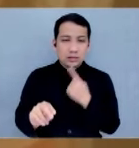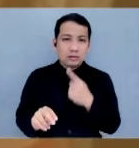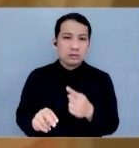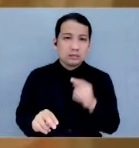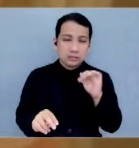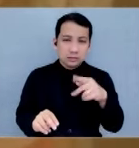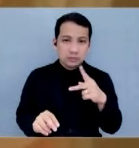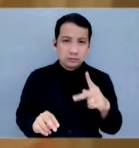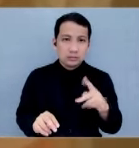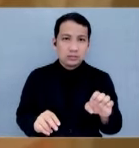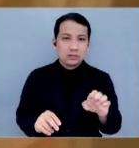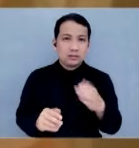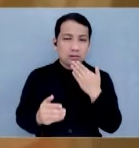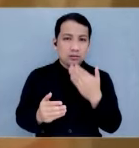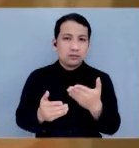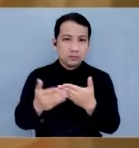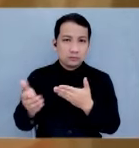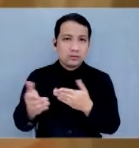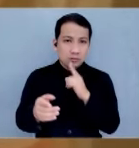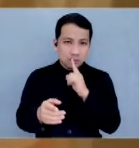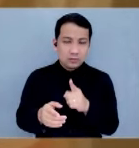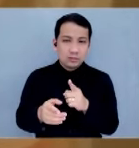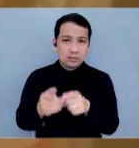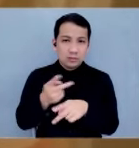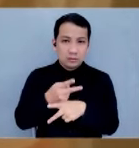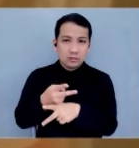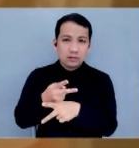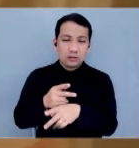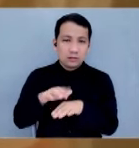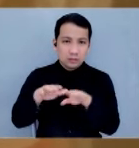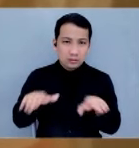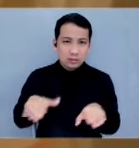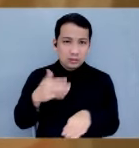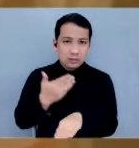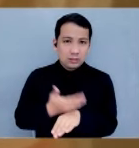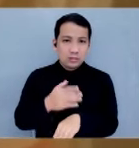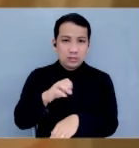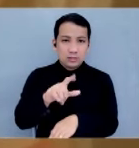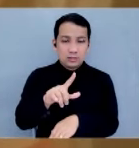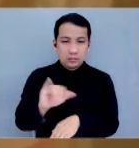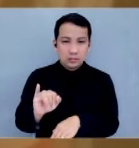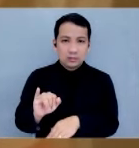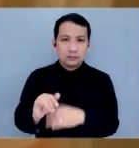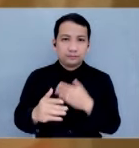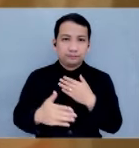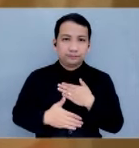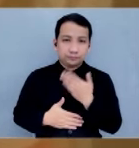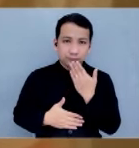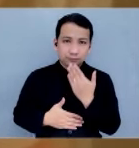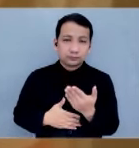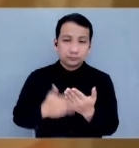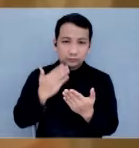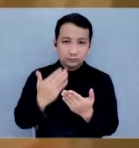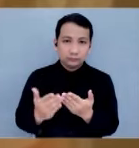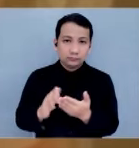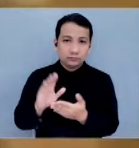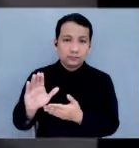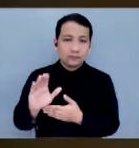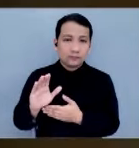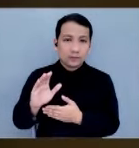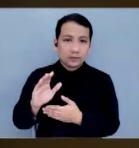niya ang lahat para masigurong maayos palagi ang kalagayan ni Ellie. Labis naman siyang nagpapasalamat sa kanyang tita